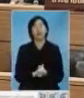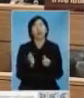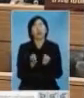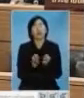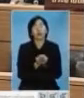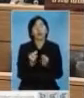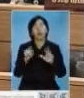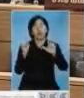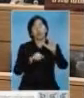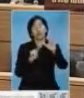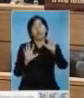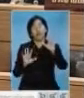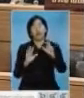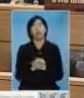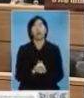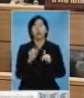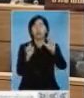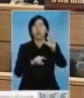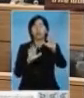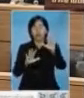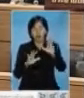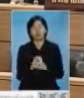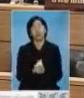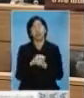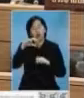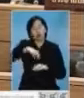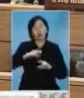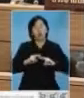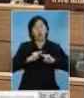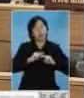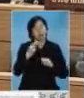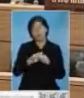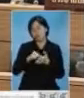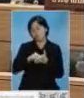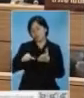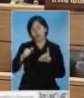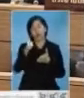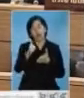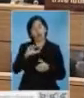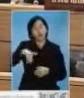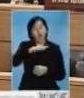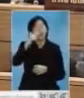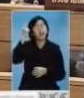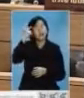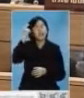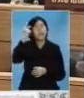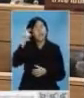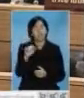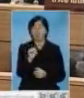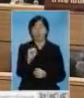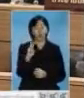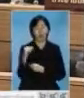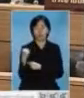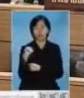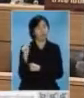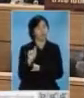ติ3ใน5ก็สามารถถอดถอนองค์กรอิสระนั้นๆได้ท่านลองคิดดูสิครับอำนาจวุฒิสภามาก